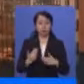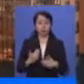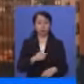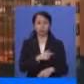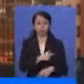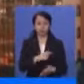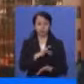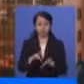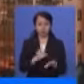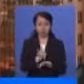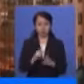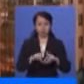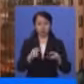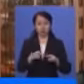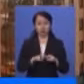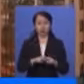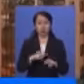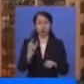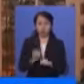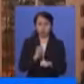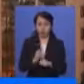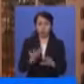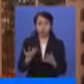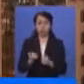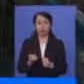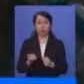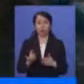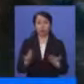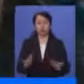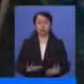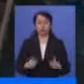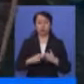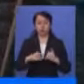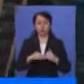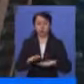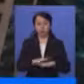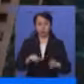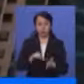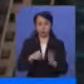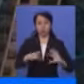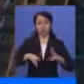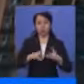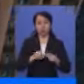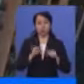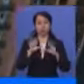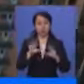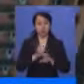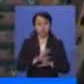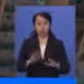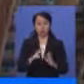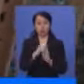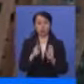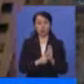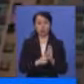лиц городского акимата, которые путем обмана завладели жилым имуществом с земельным участком. В результате незаконно получили 18